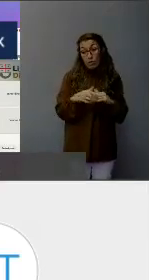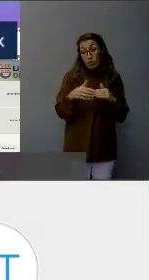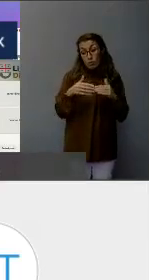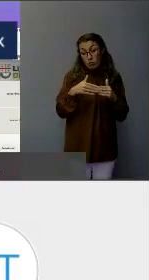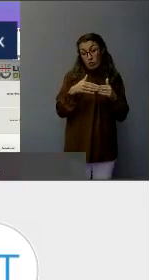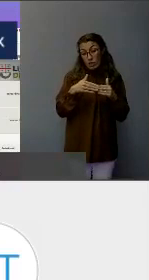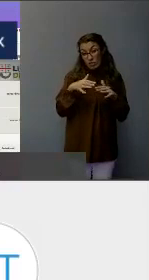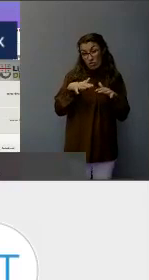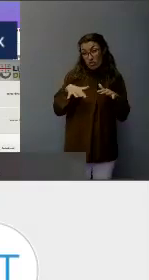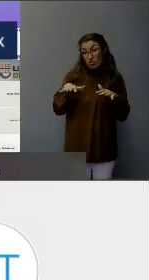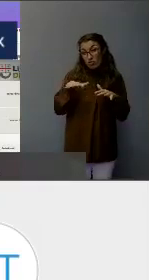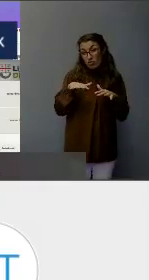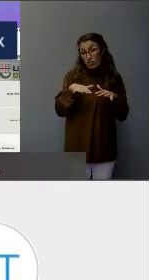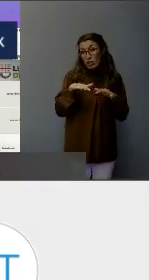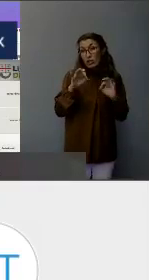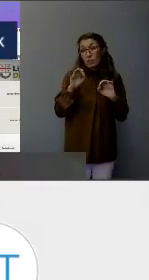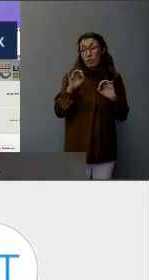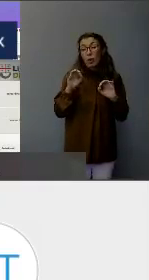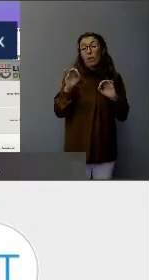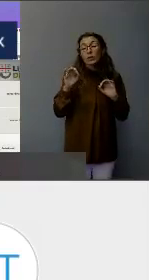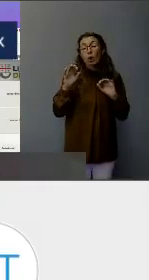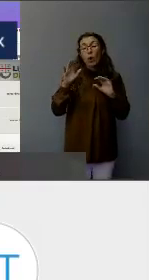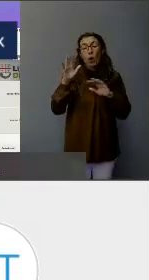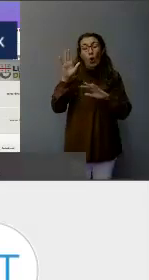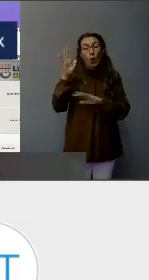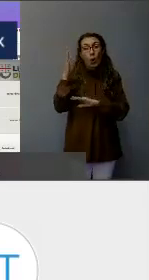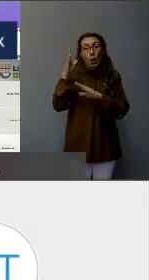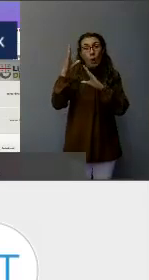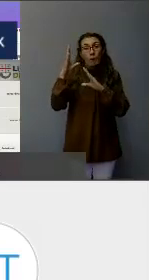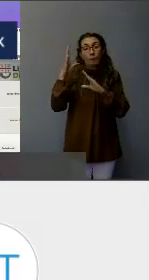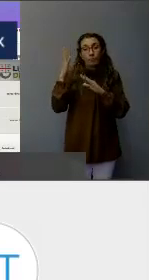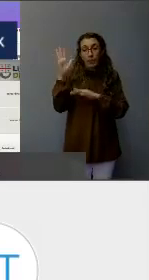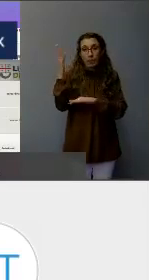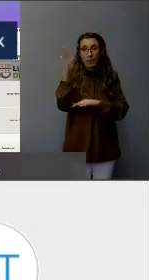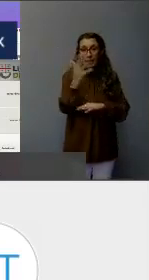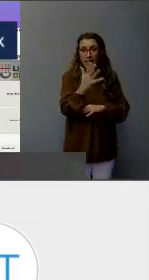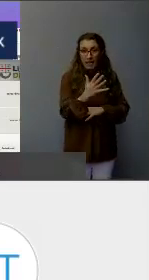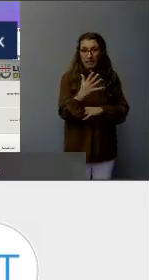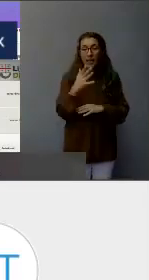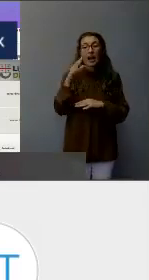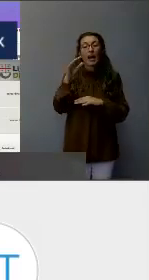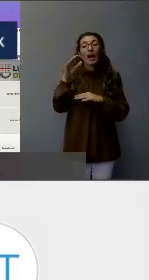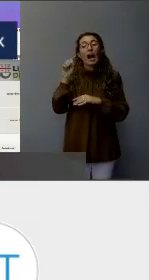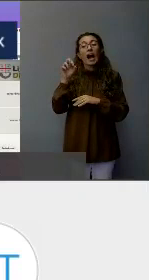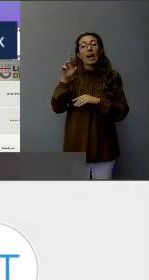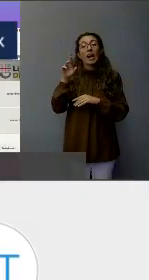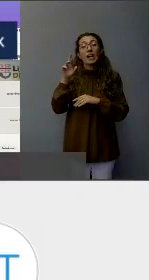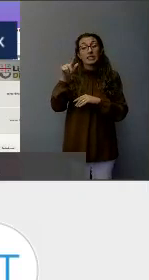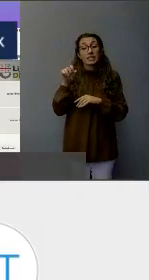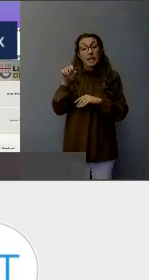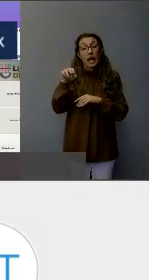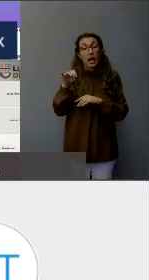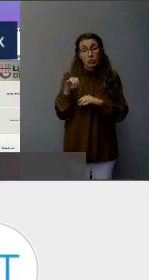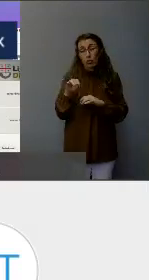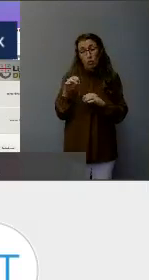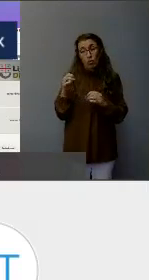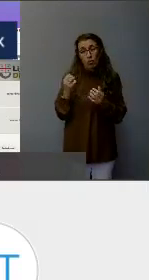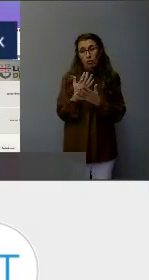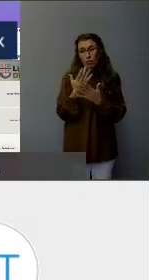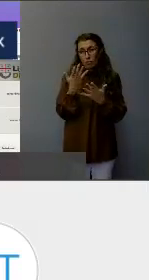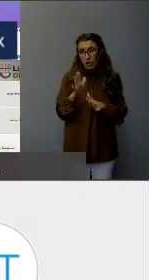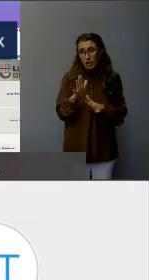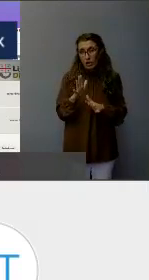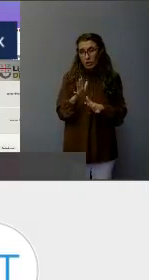nella pineta di arenzano una roba molto pesante fortunatamente non sono più quegli anni era stata verificata